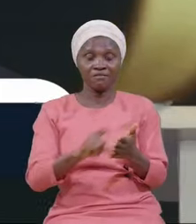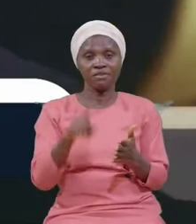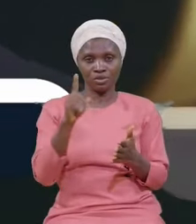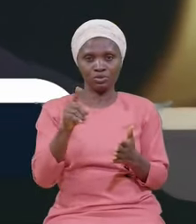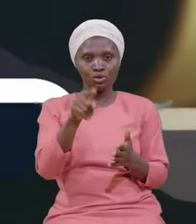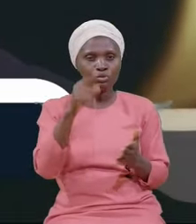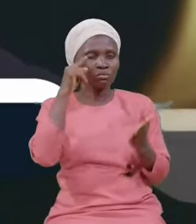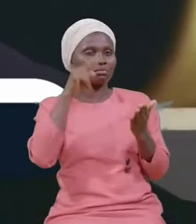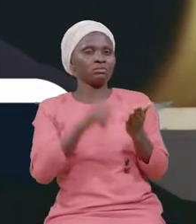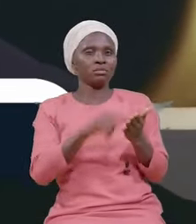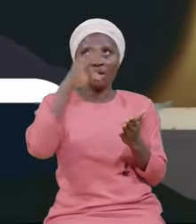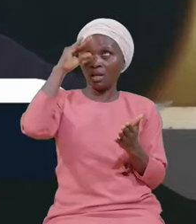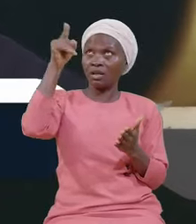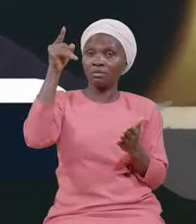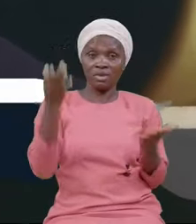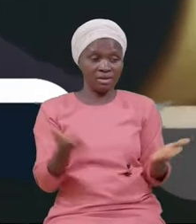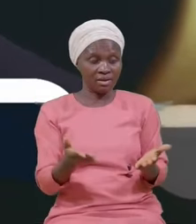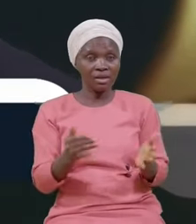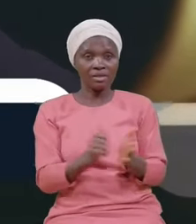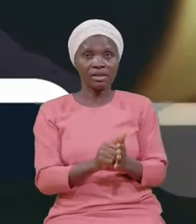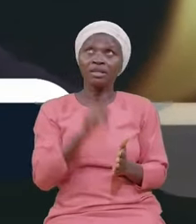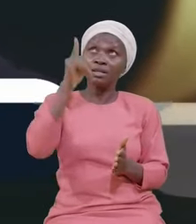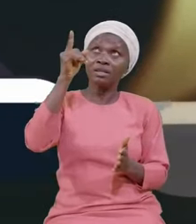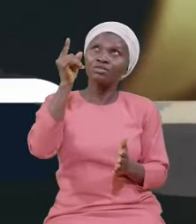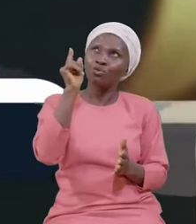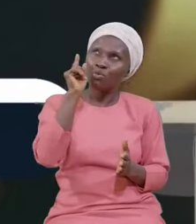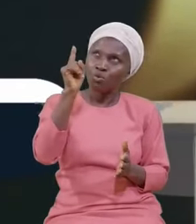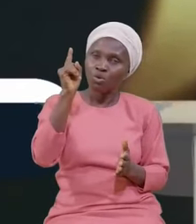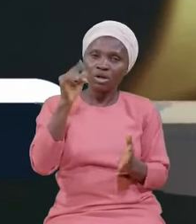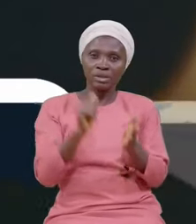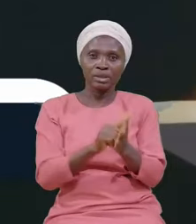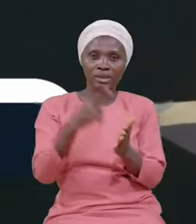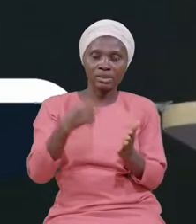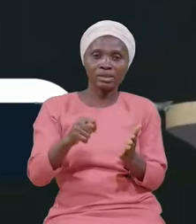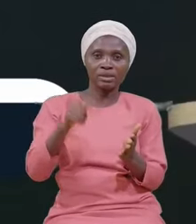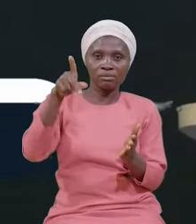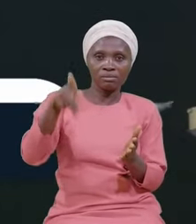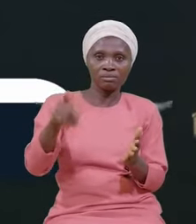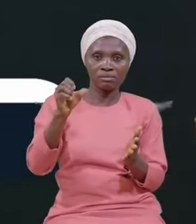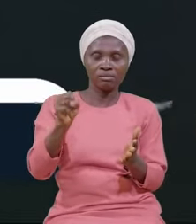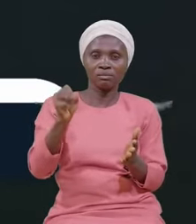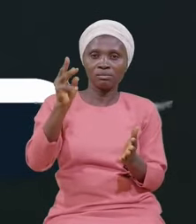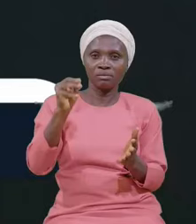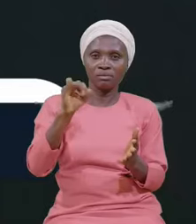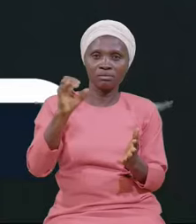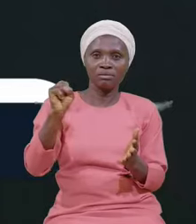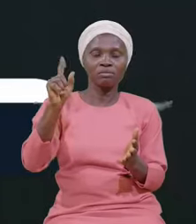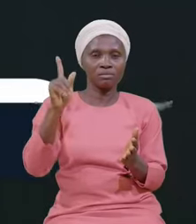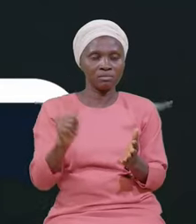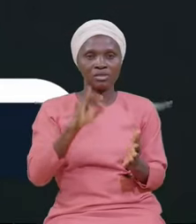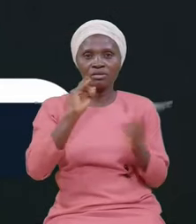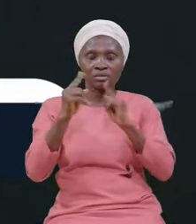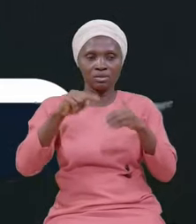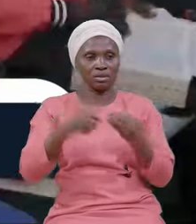qu'il est celui dont le psalmiste parle en Psaume 22. Lisons à part du verset 2,